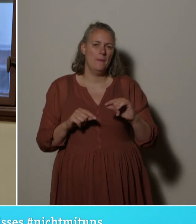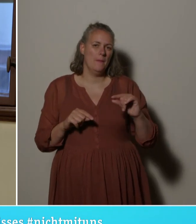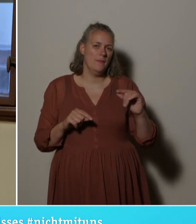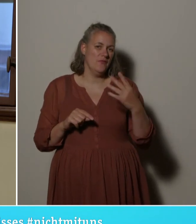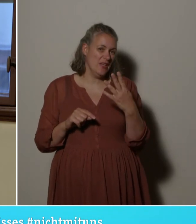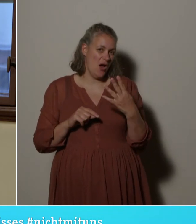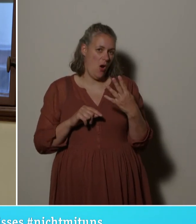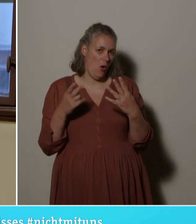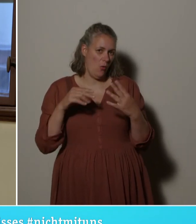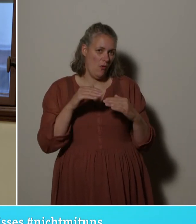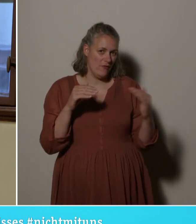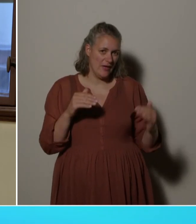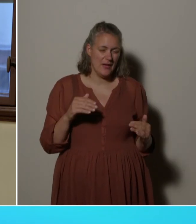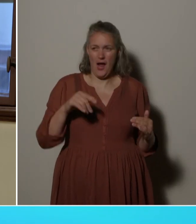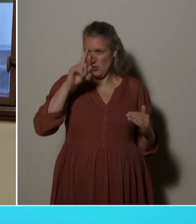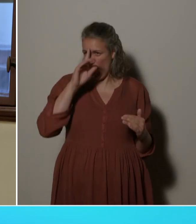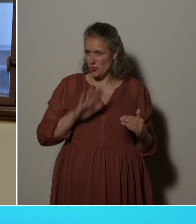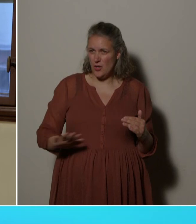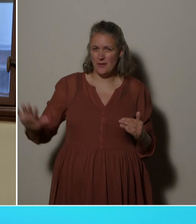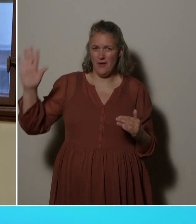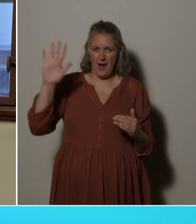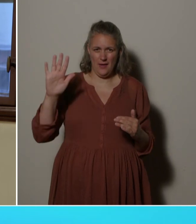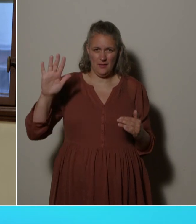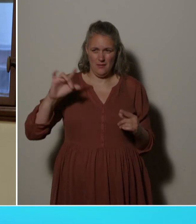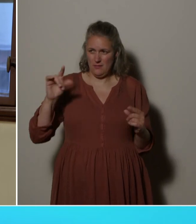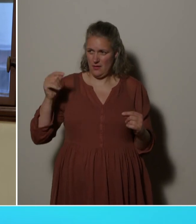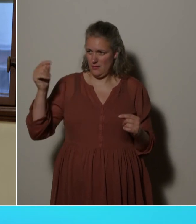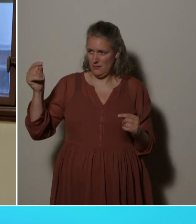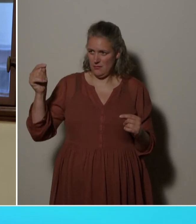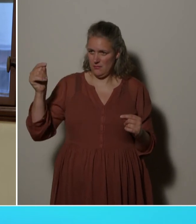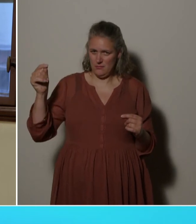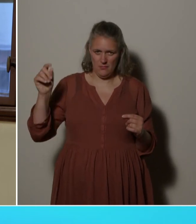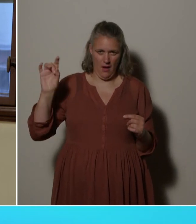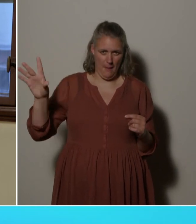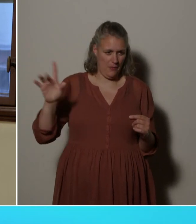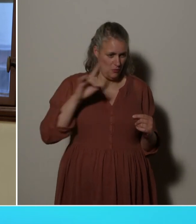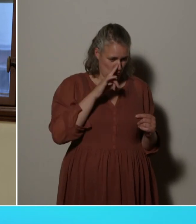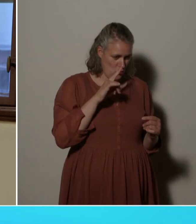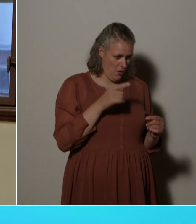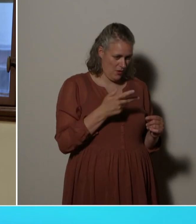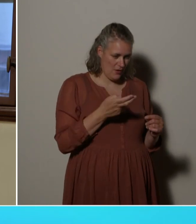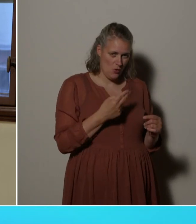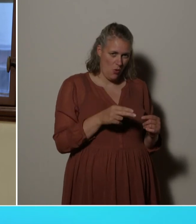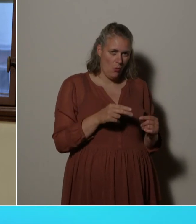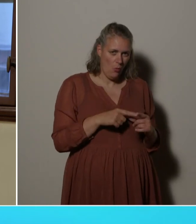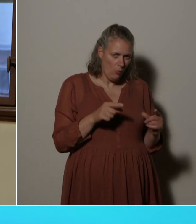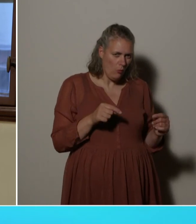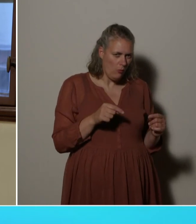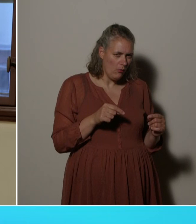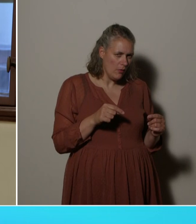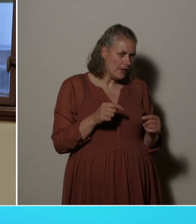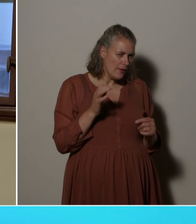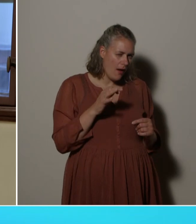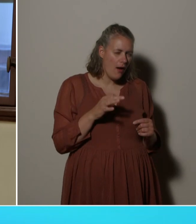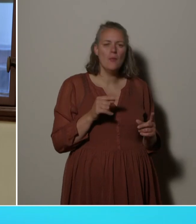die ganze Nutzung deutschlandweit nicht habe. Ich hätte Ihnen ja vorgeschlagen, wenn Sie konsequent gewesen wären, dann hätten Sie gesagt, dass wir fördern